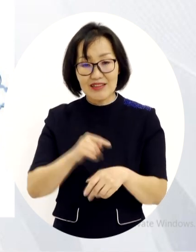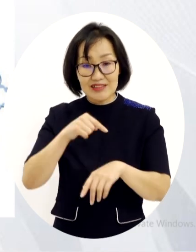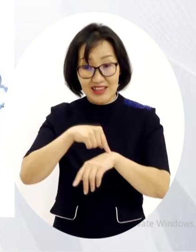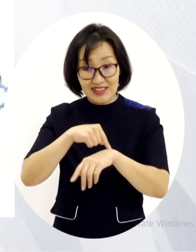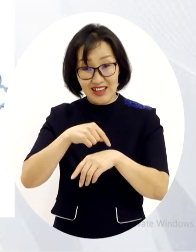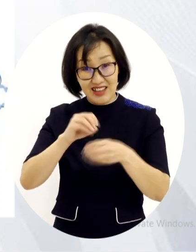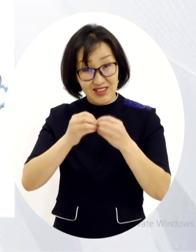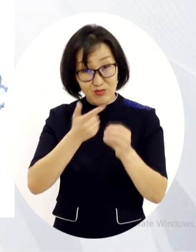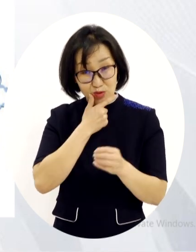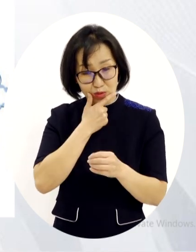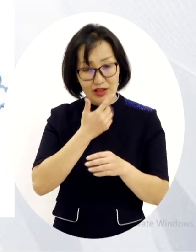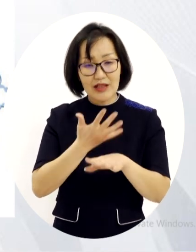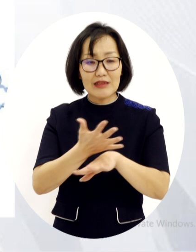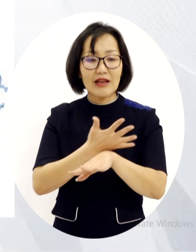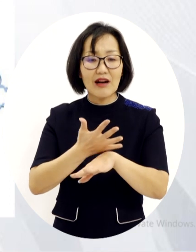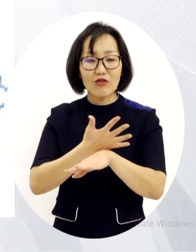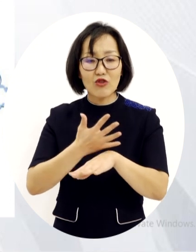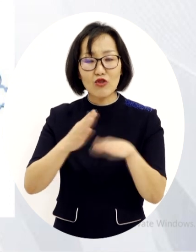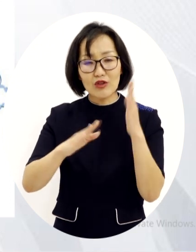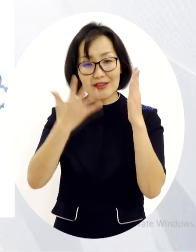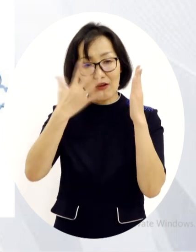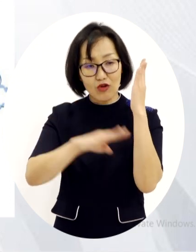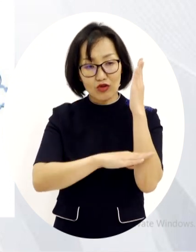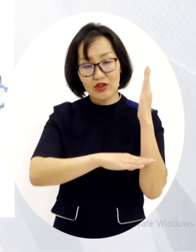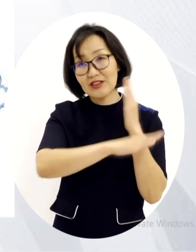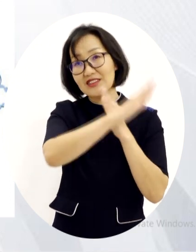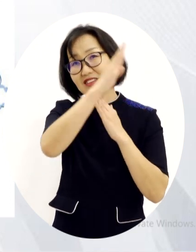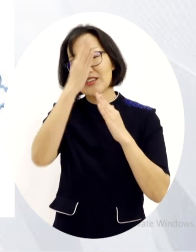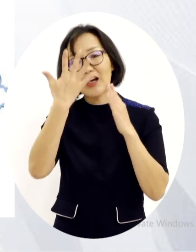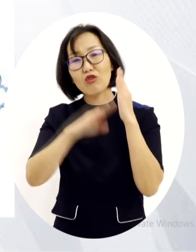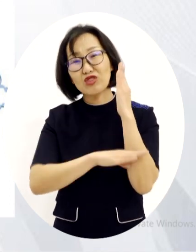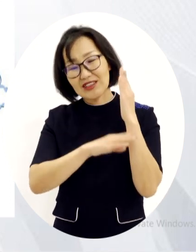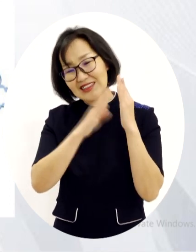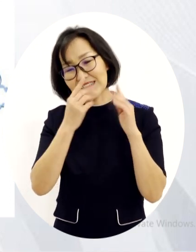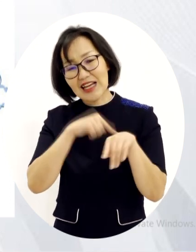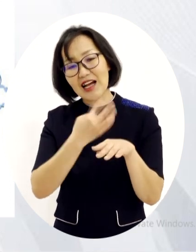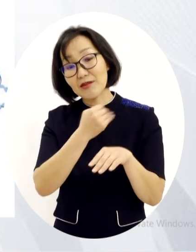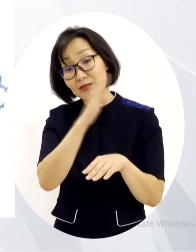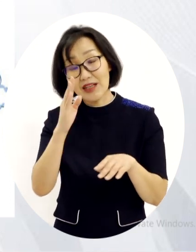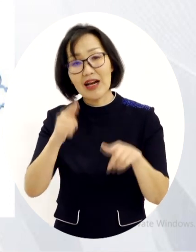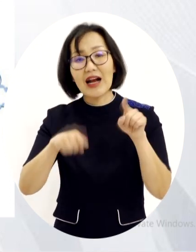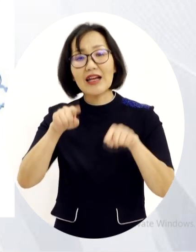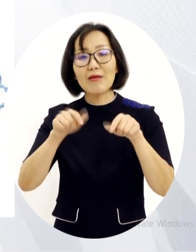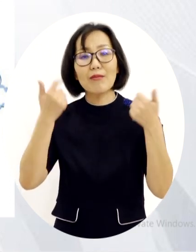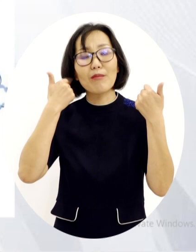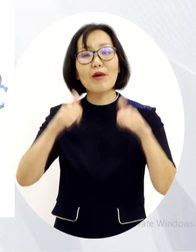мэдэж чадахгүй байвал 5 өдрийн цаг агаарын мэдээгээр график байгуулаарай.